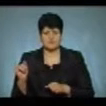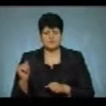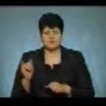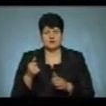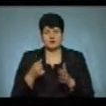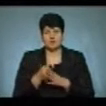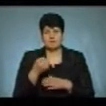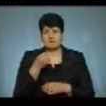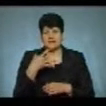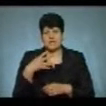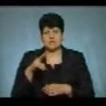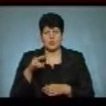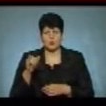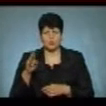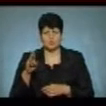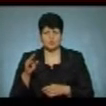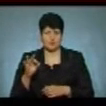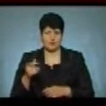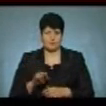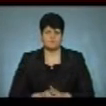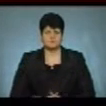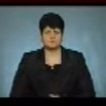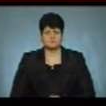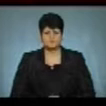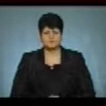інфекції до 15 лютого.